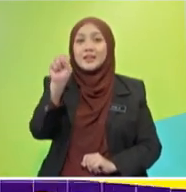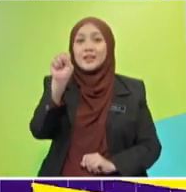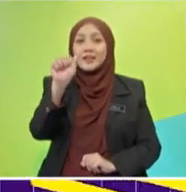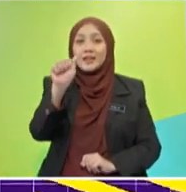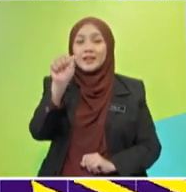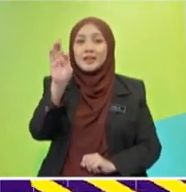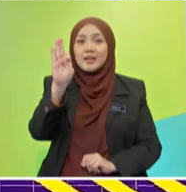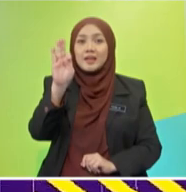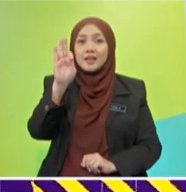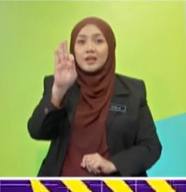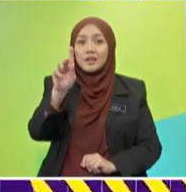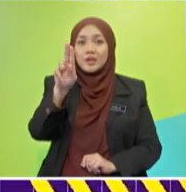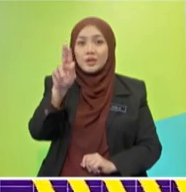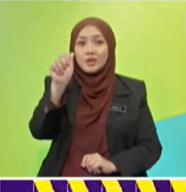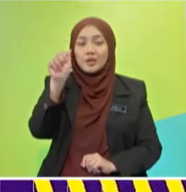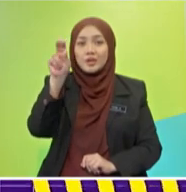tuh